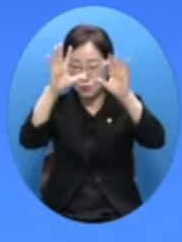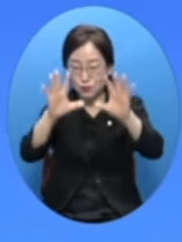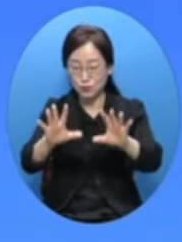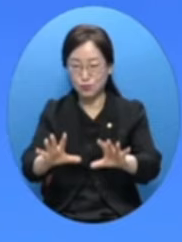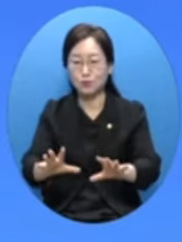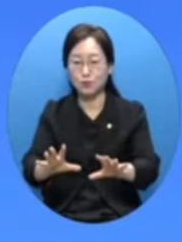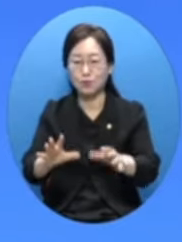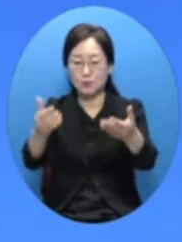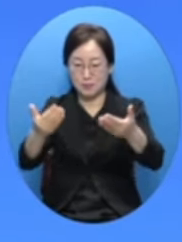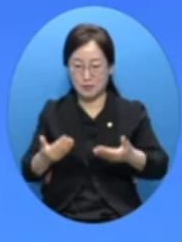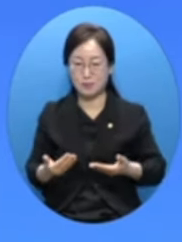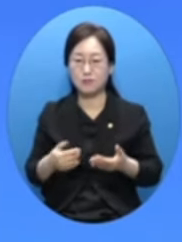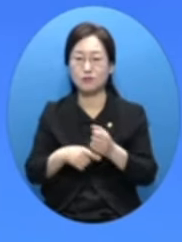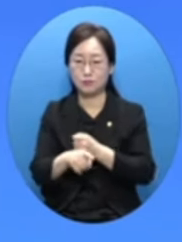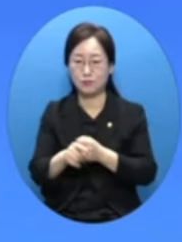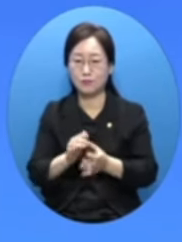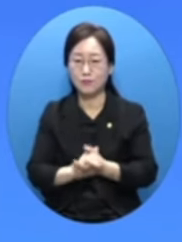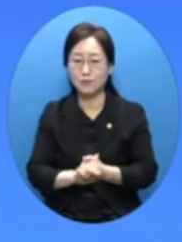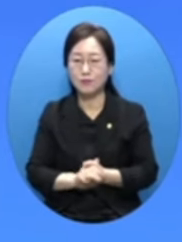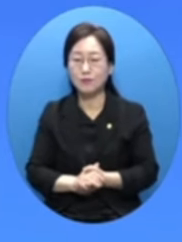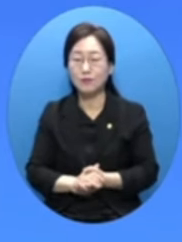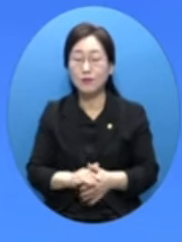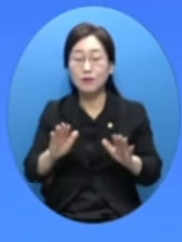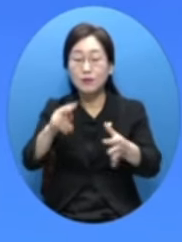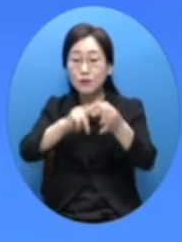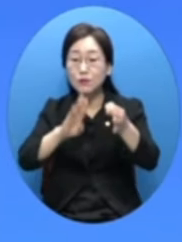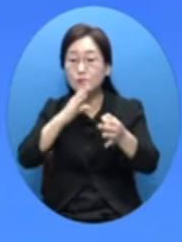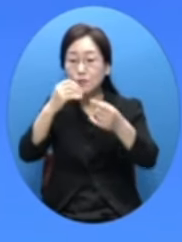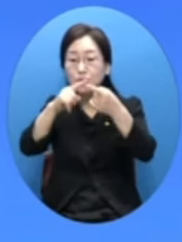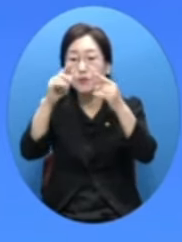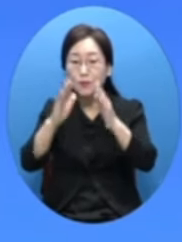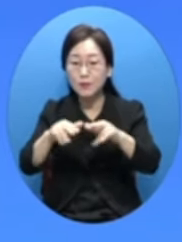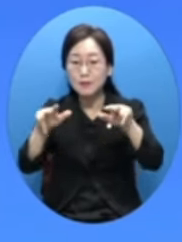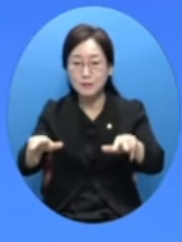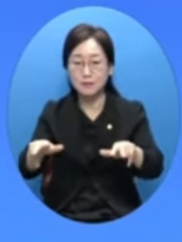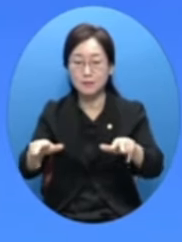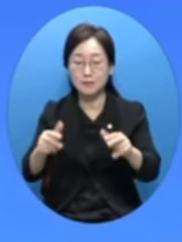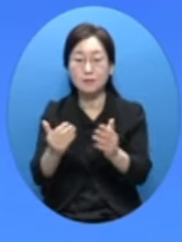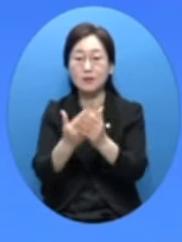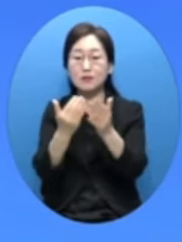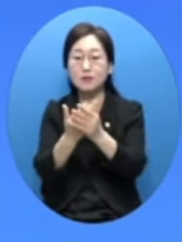임하게 된 것입니다. 우리 여의도 순복교회가 오늘 있기까지